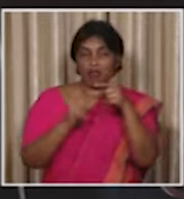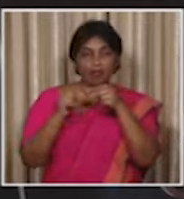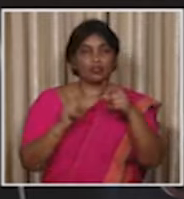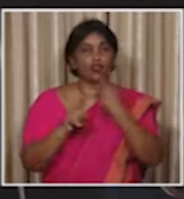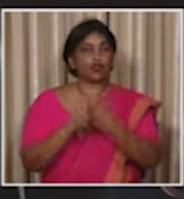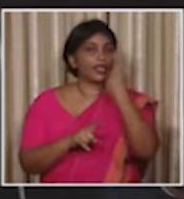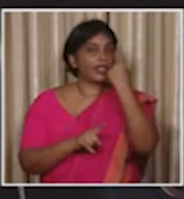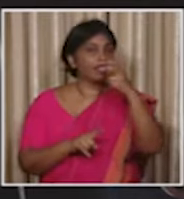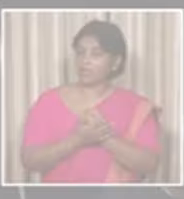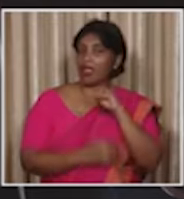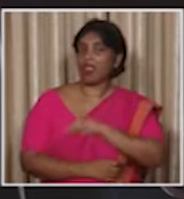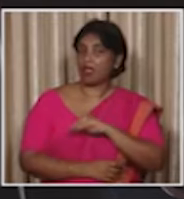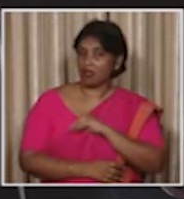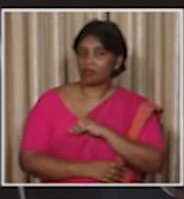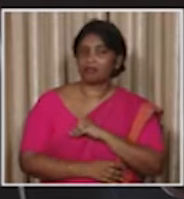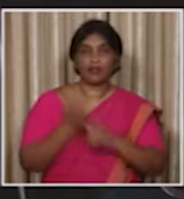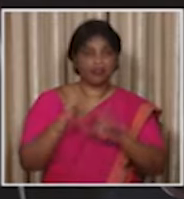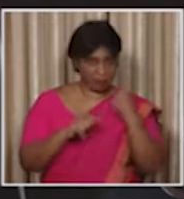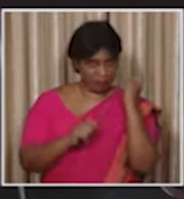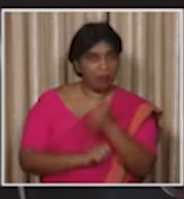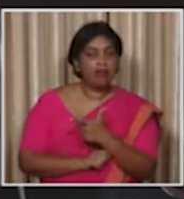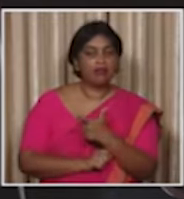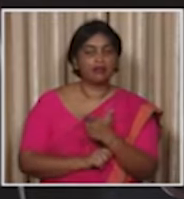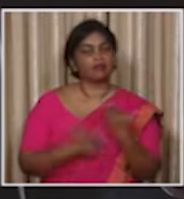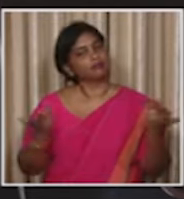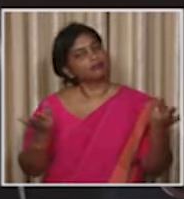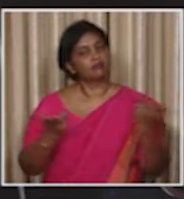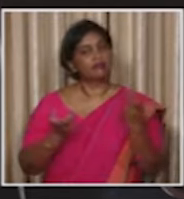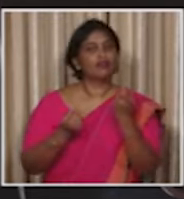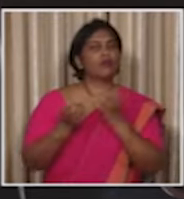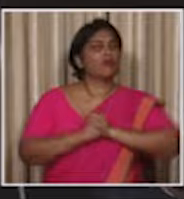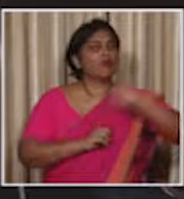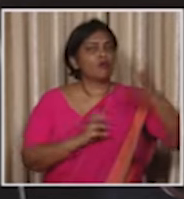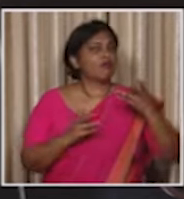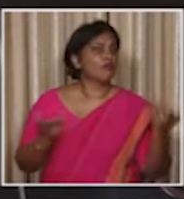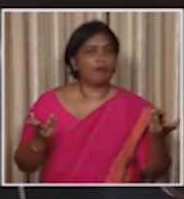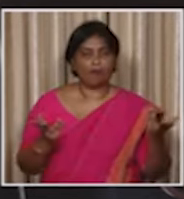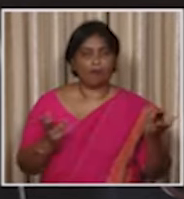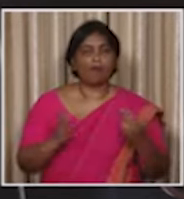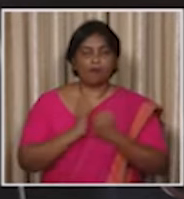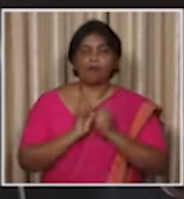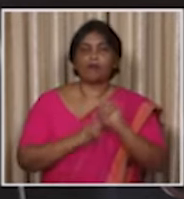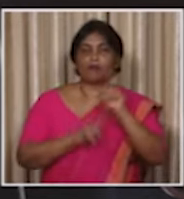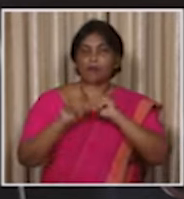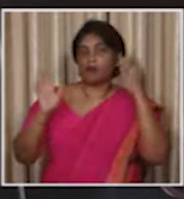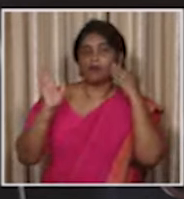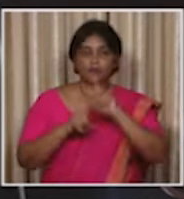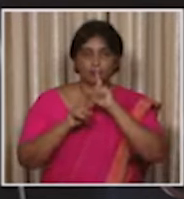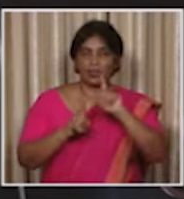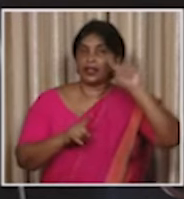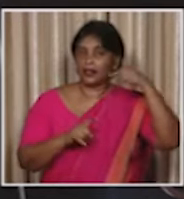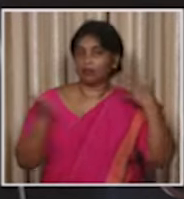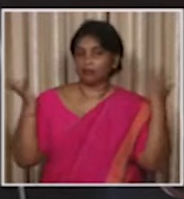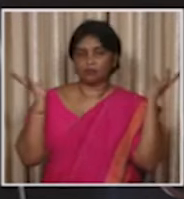කෝටි 1800ක් හොයලා තියෙනවා. මේගොල්ලෝ බදු ගෙව්වද එහෙම නැත්නම් මේ ධනෙ කොහෙටද ගියේ කියන එක ගැන මේ ගරු පාර්ලිමේන්තුවේ අවධානය යොමු කරන්න. ඒ නිසා